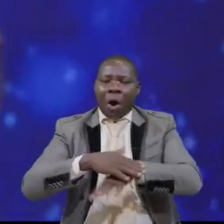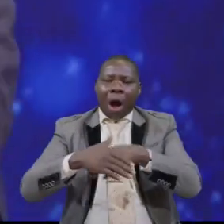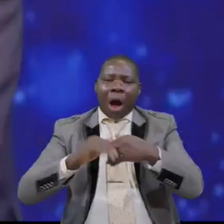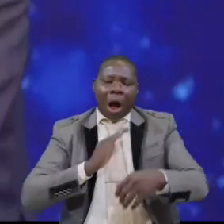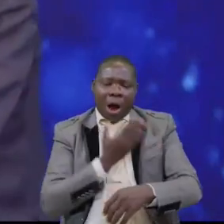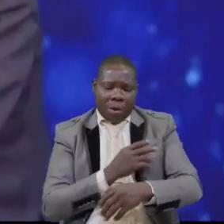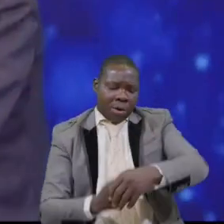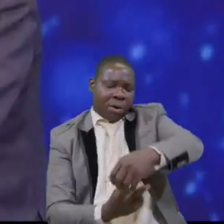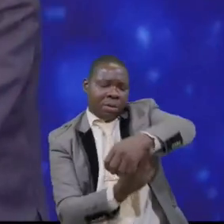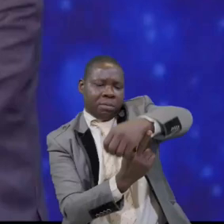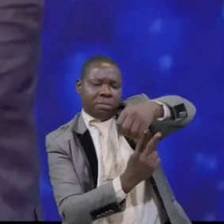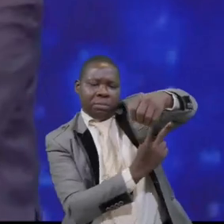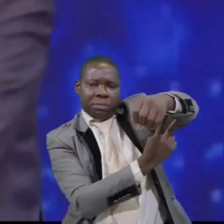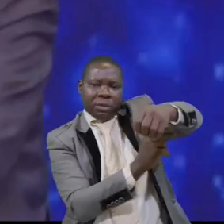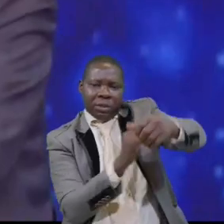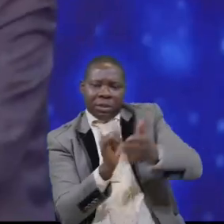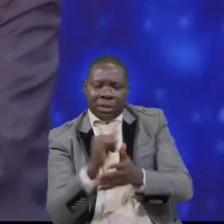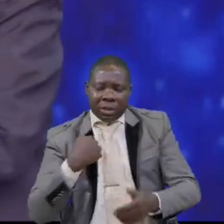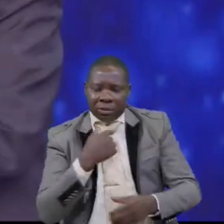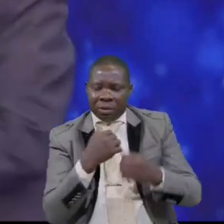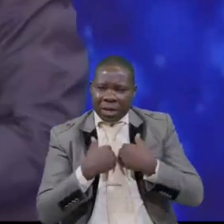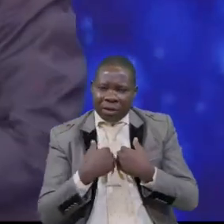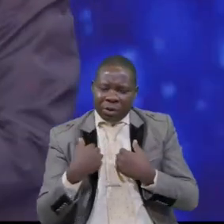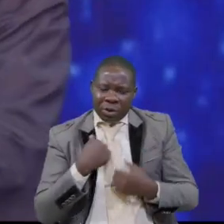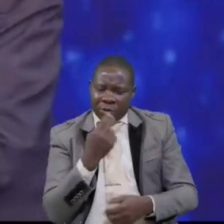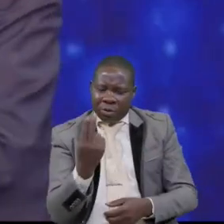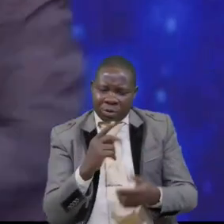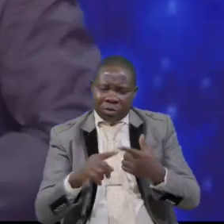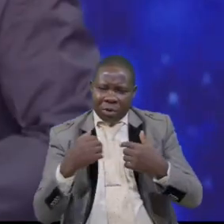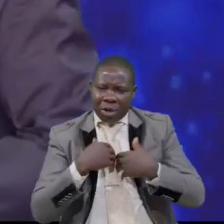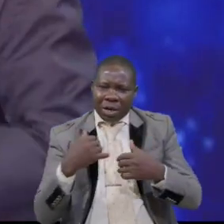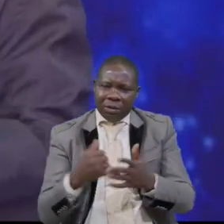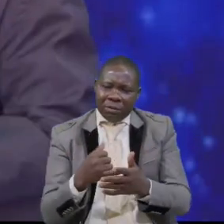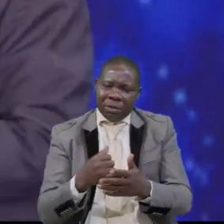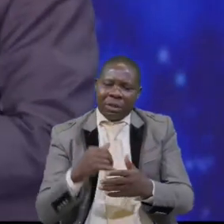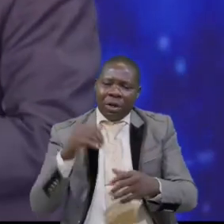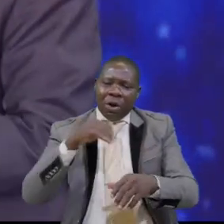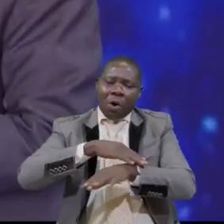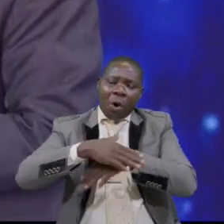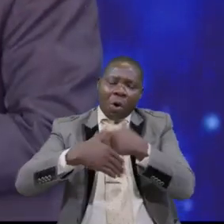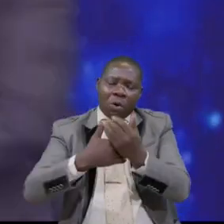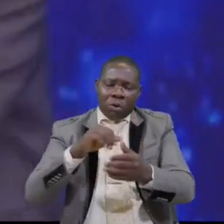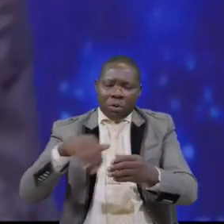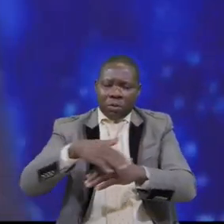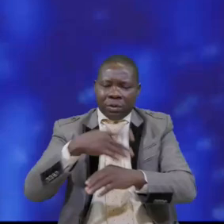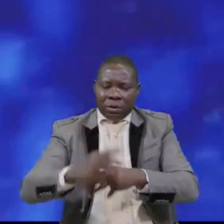avions des ponts partout dans le monde qui, pour